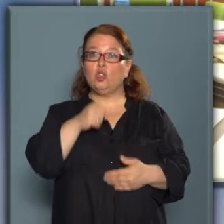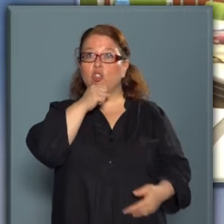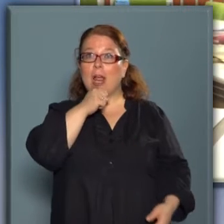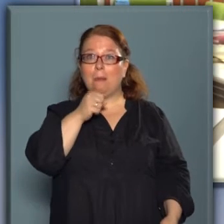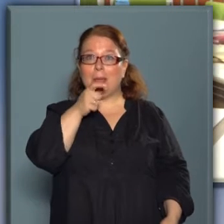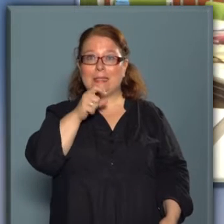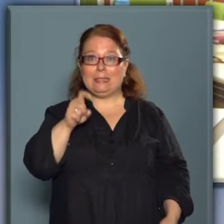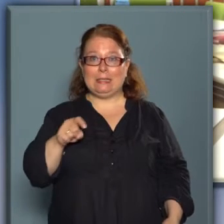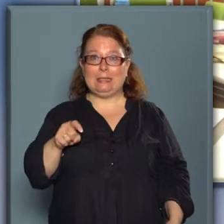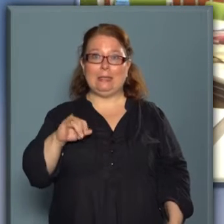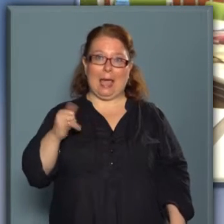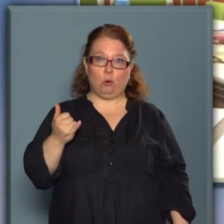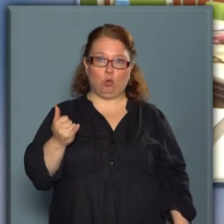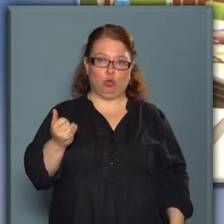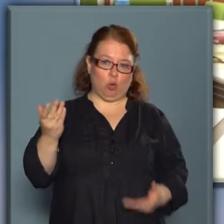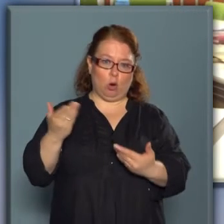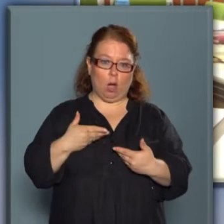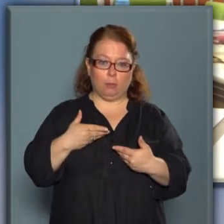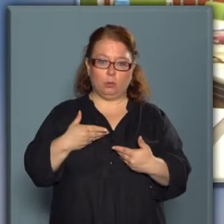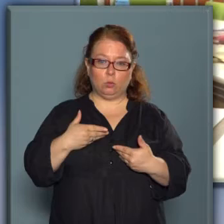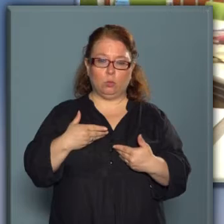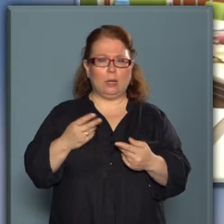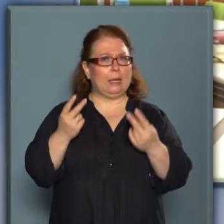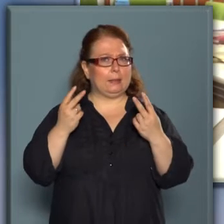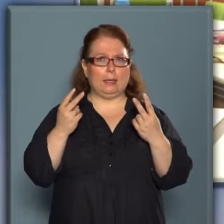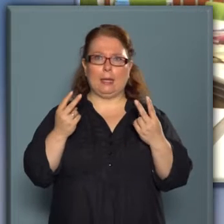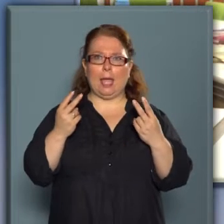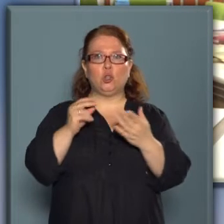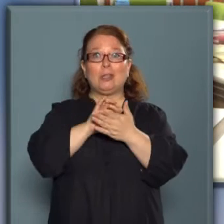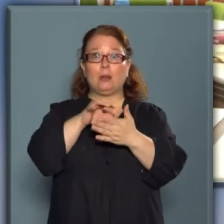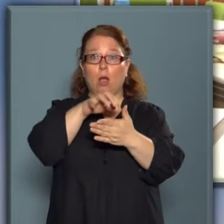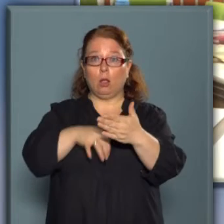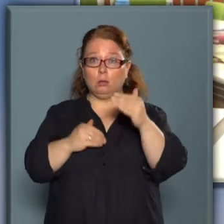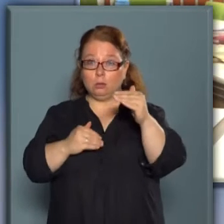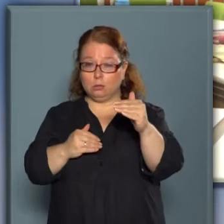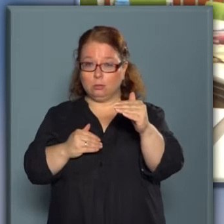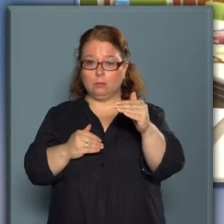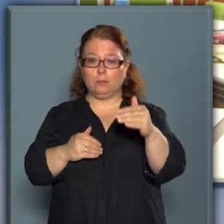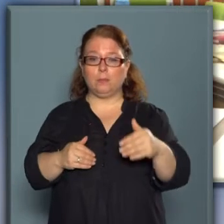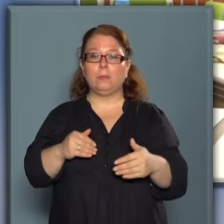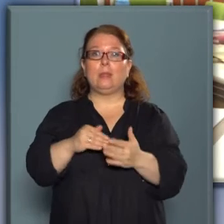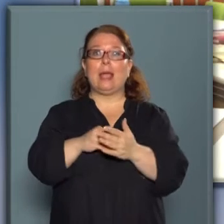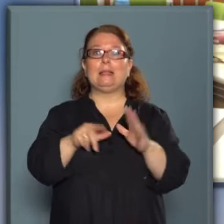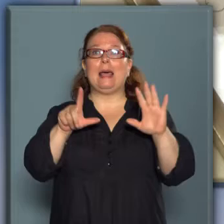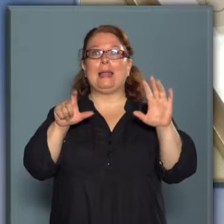Selmeci Jánostól kaptunk olyan értékes iratot,